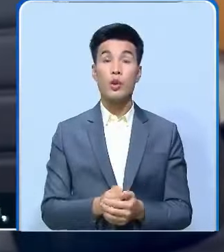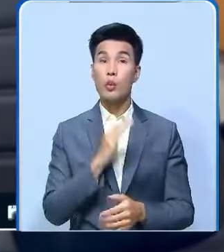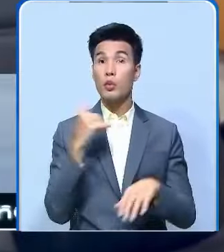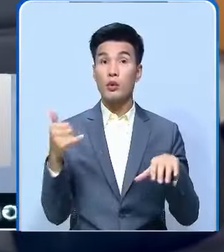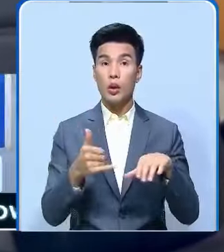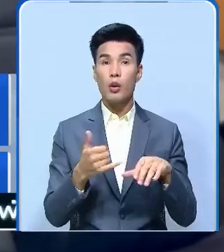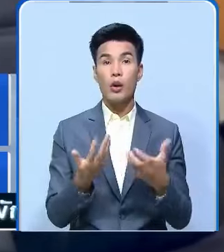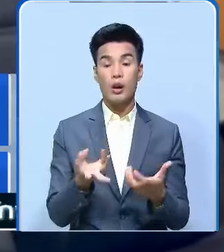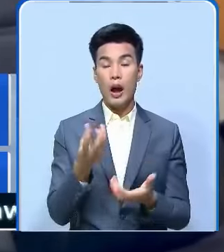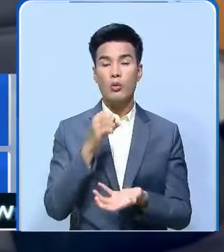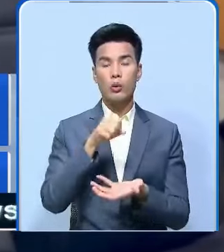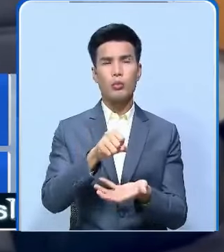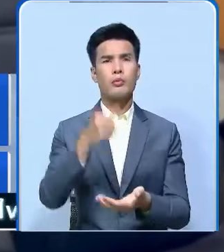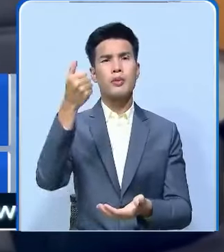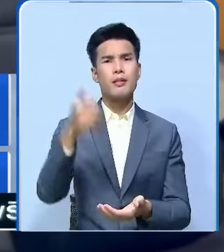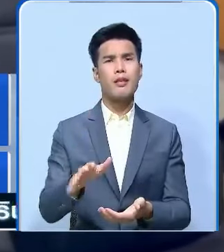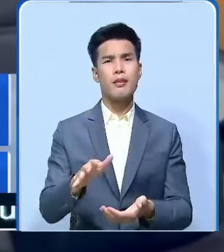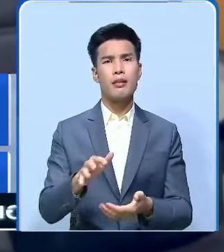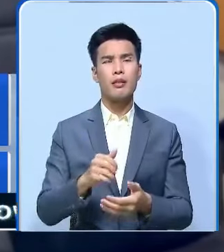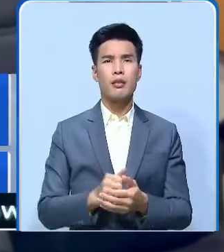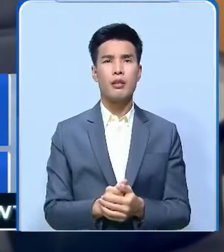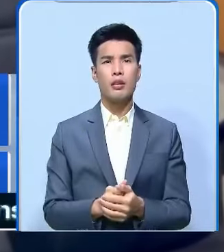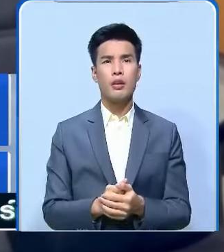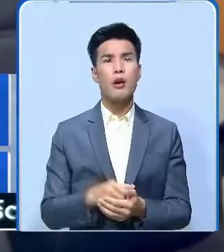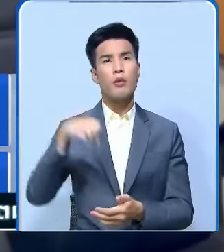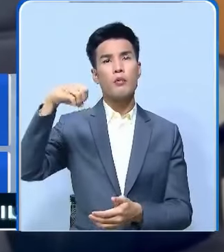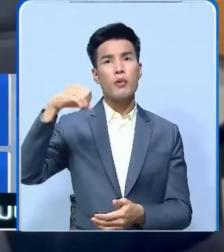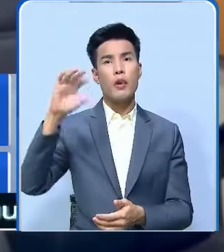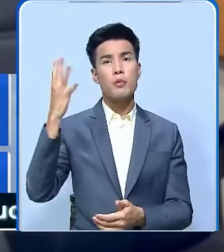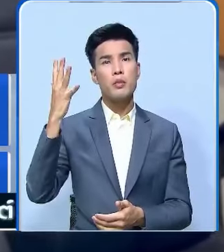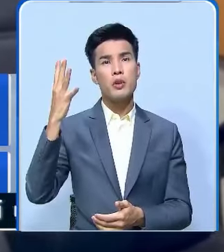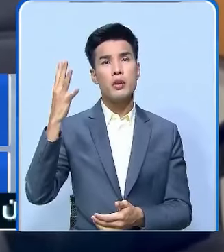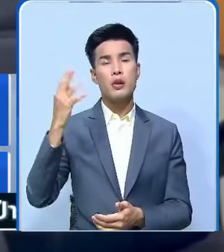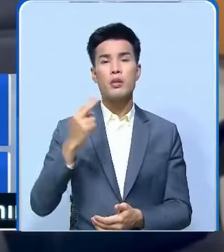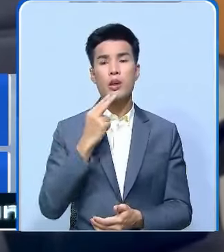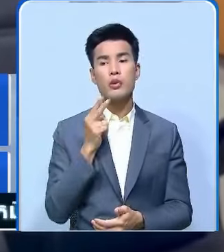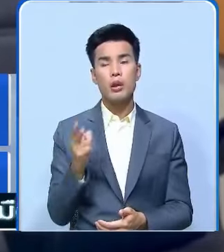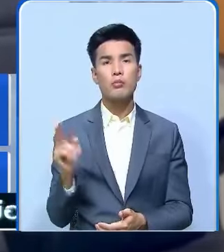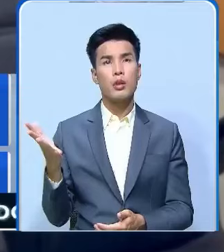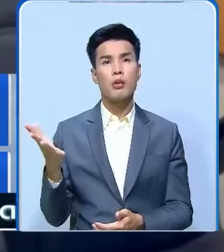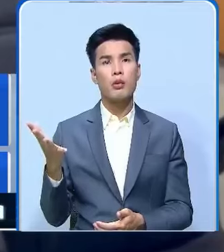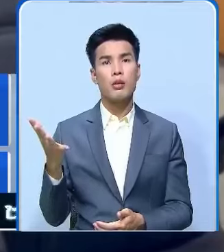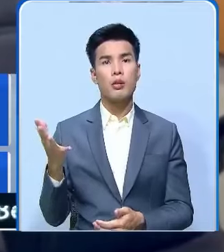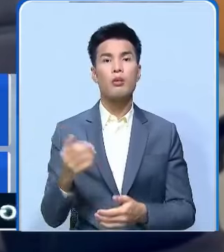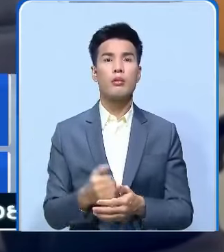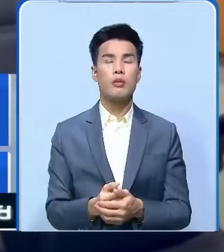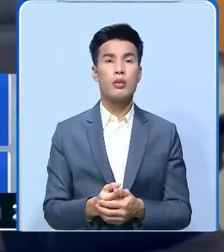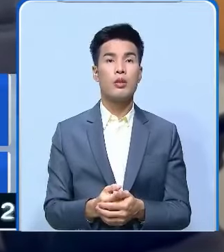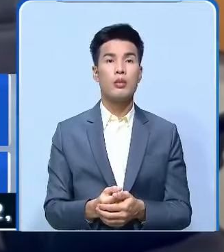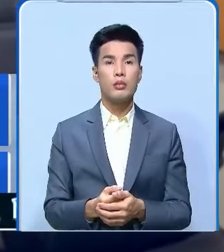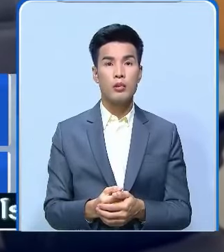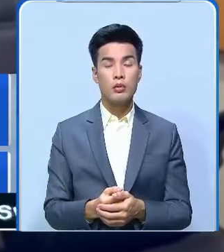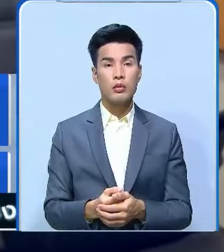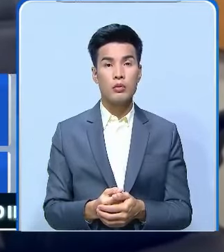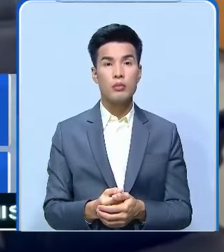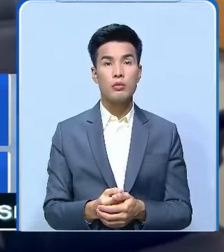นส่งข้าวก็ส่งไม่ได้ครับนะครับแล้วก็ไฟฟ้าก็ยังไม่มีคุณก็ชาร์จอุปกรณ์สื่อสารไม่ได้นะครับเพราะฉะนั้นเนี่ยด้วยความ